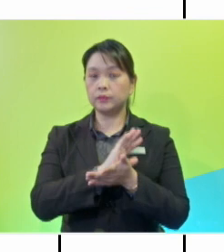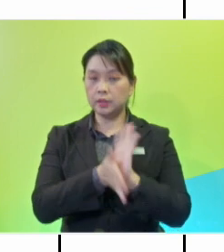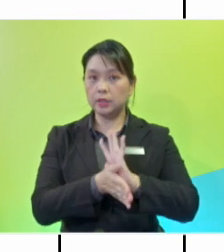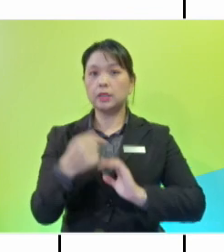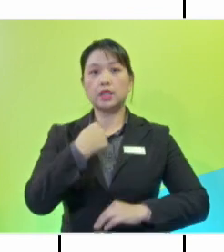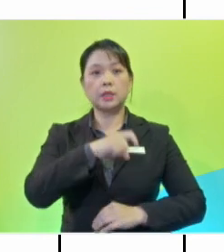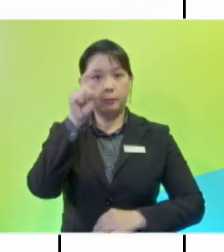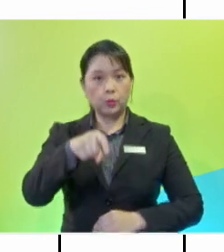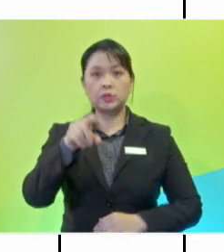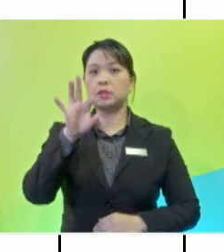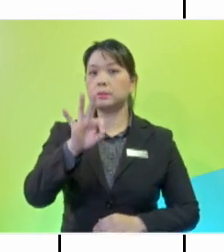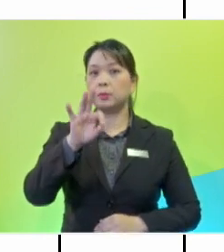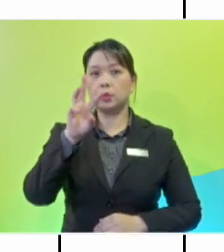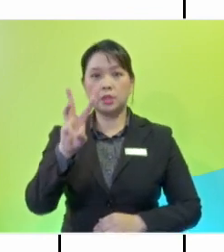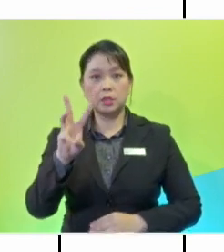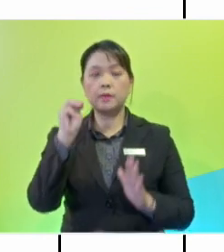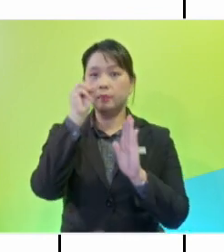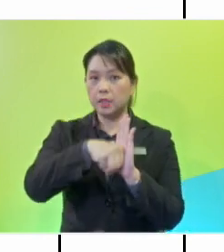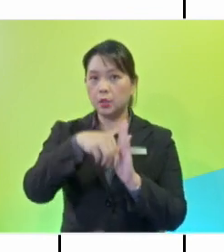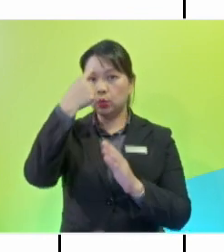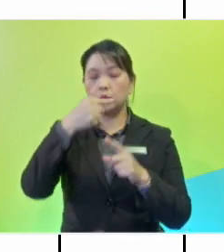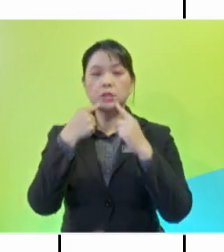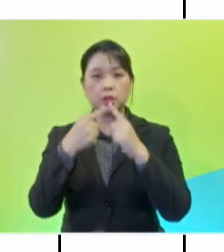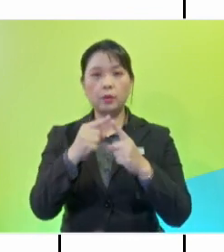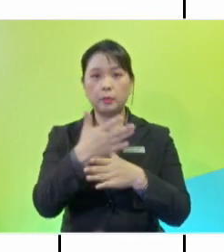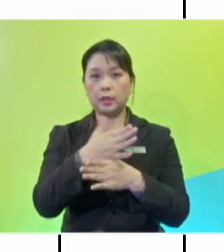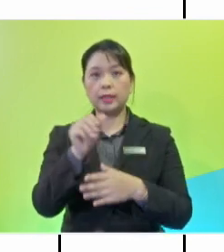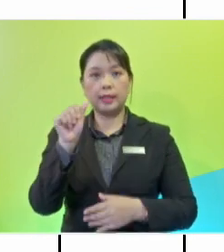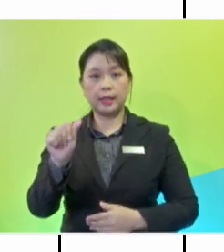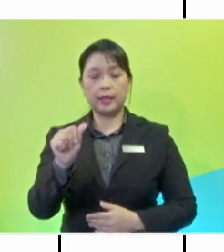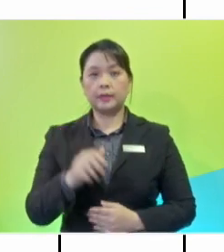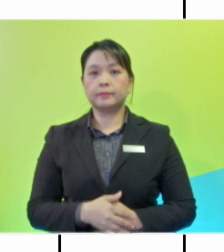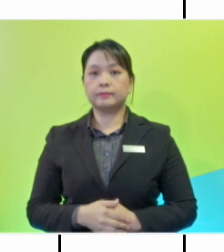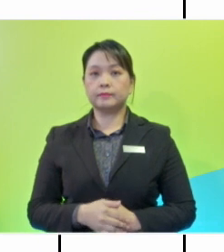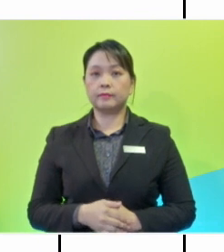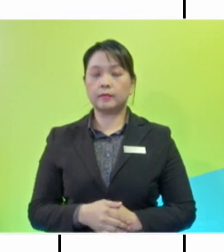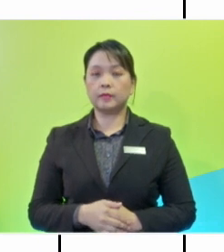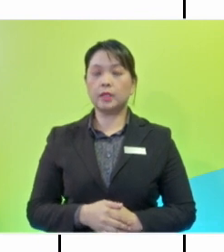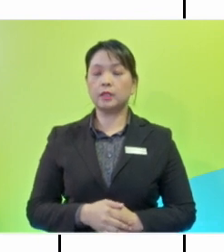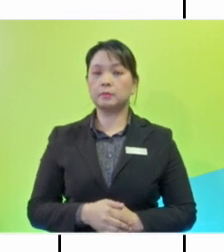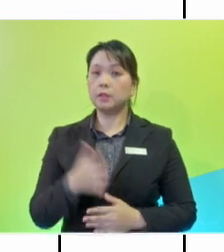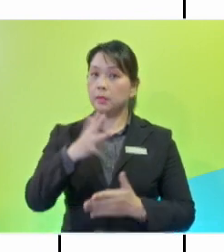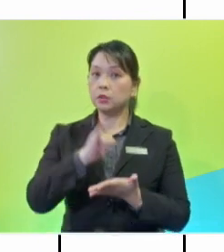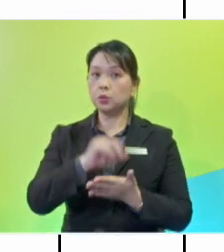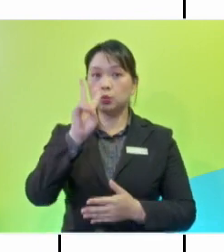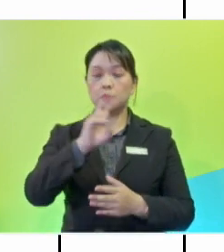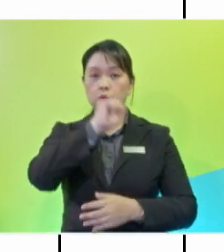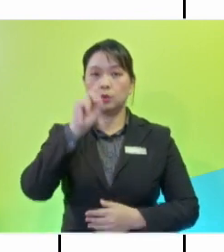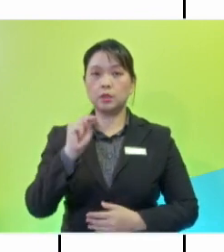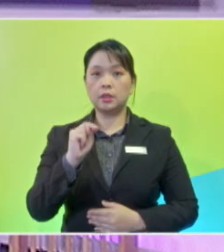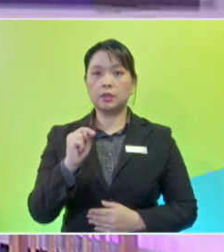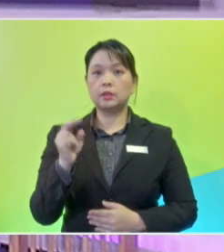untuk menjawab bagian I Oke bagian B kita di 16 maka yaitu 2 soal yang tadi kita ada 24